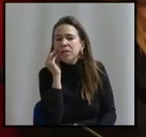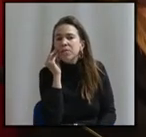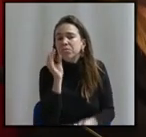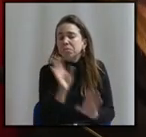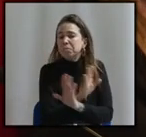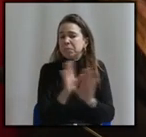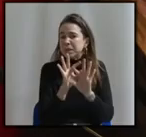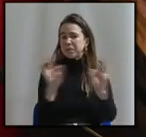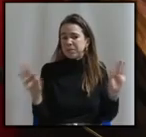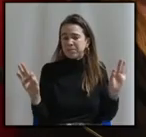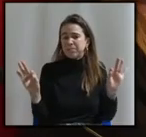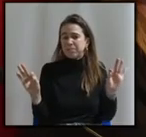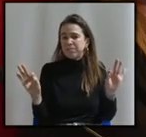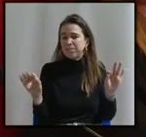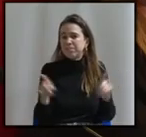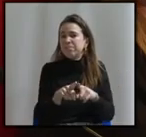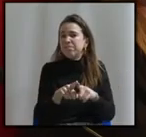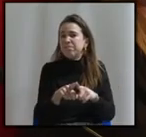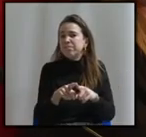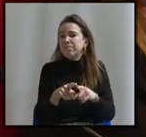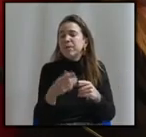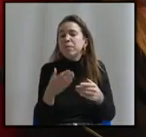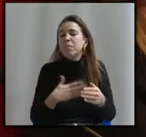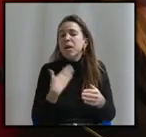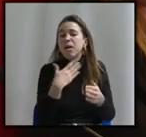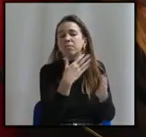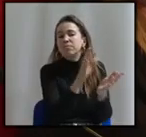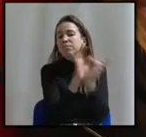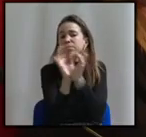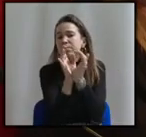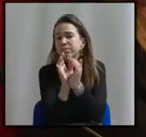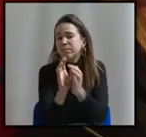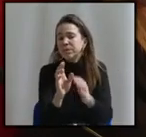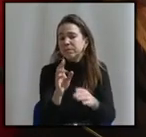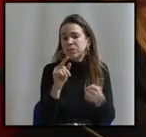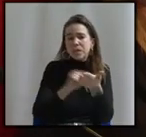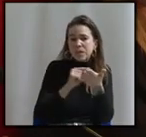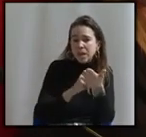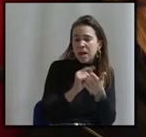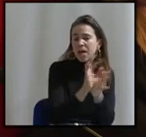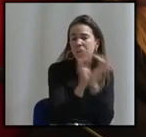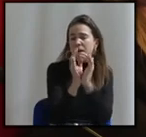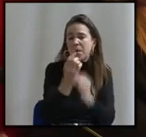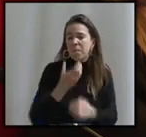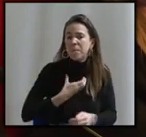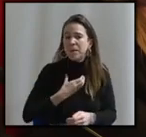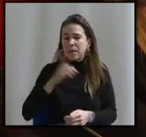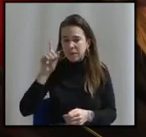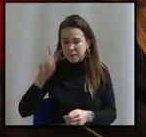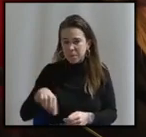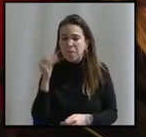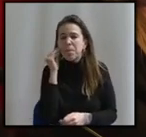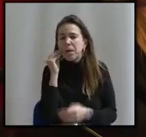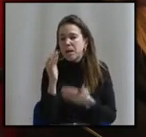ria vostè, no, assessorin-se'n bé, parlin amb els secretaris d'aquest ajuntament. Jo vaig parlar amb el Pilar Lovella, jo crec que l'alcalde també va mirar si jo vaig fer alguna